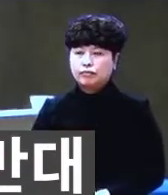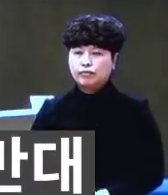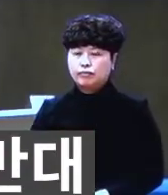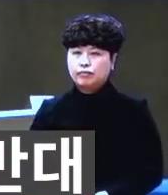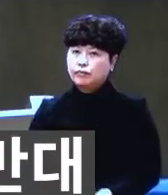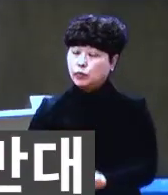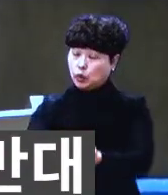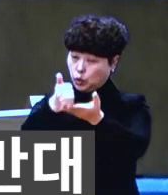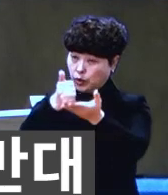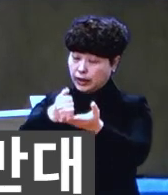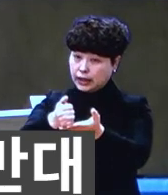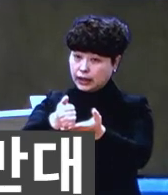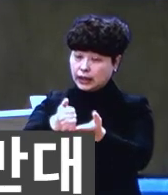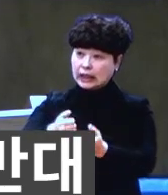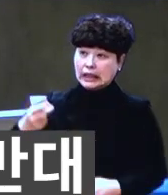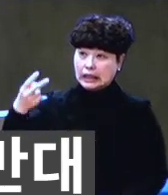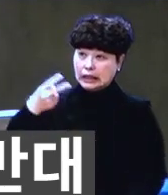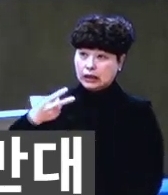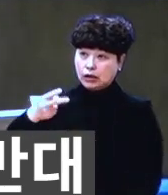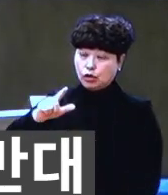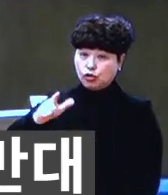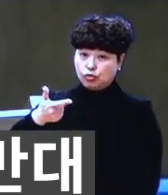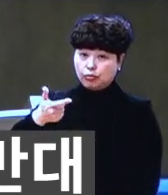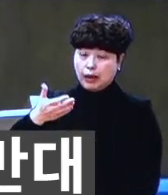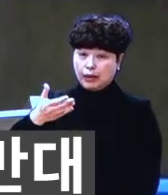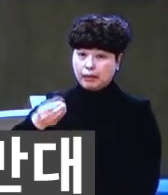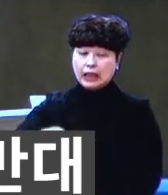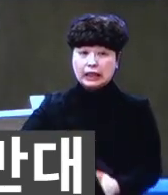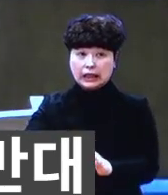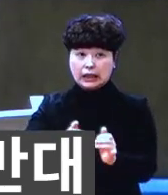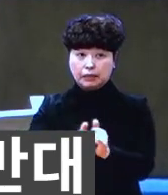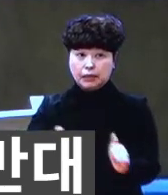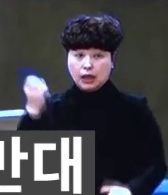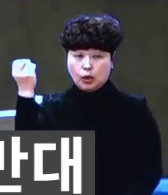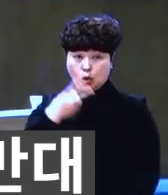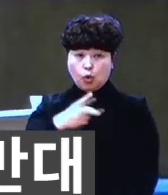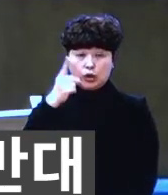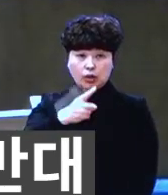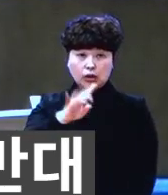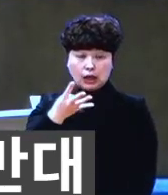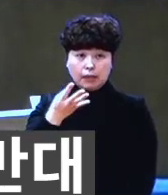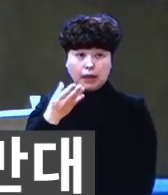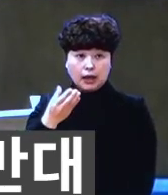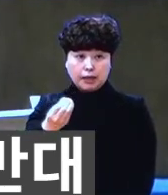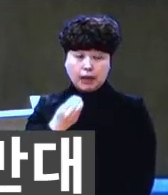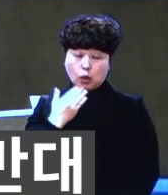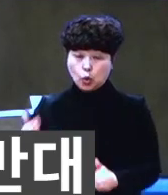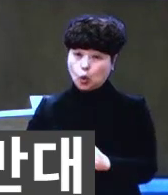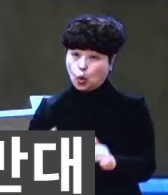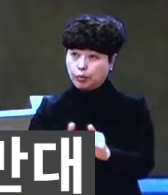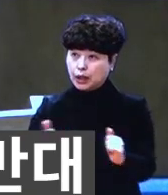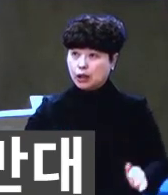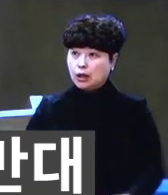존경하는 2600만 수도권 시민과 1400만 경기도민